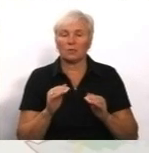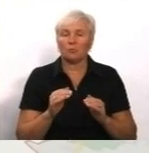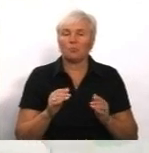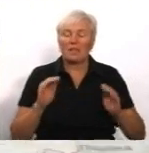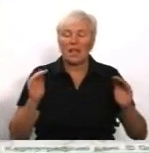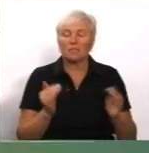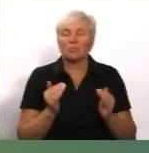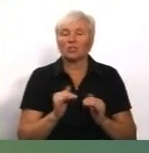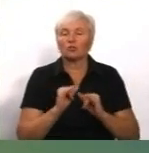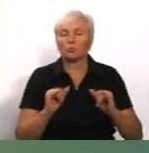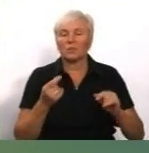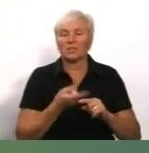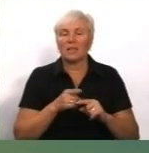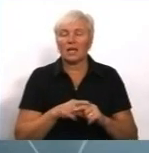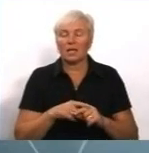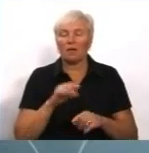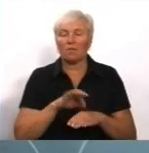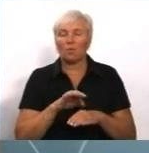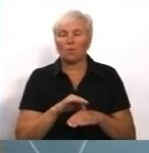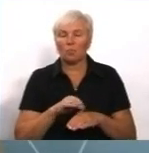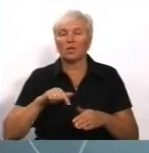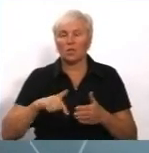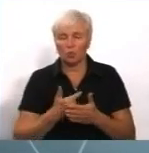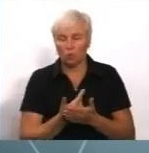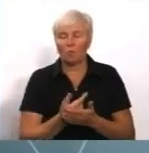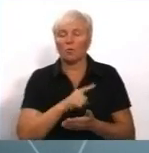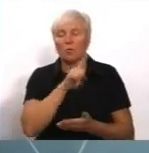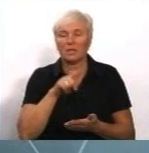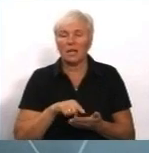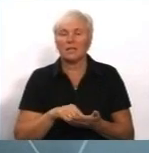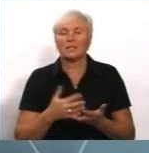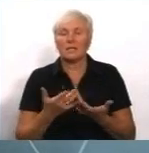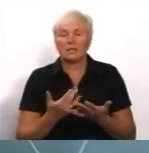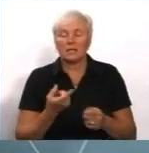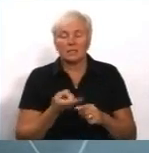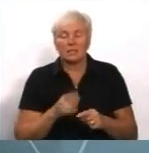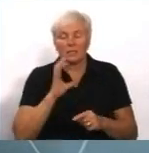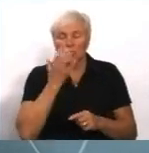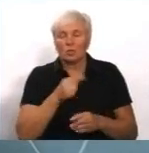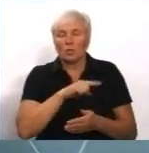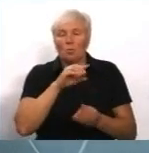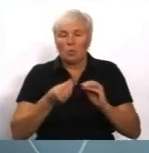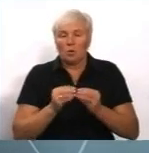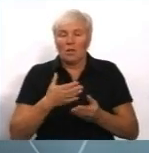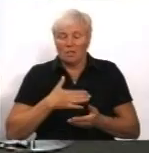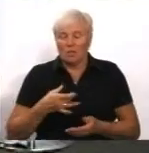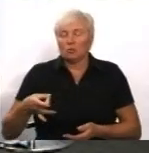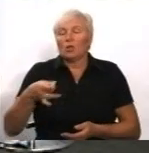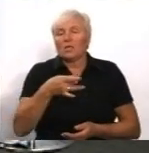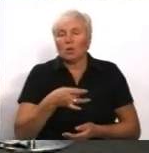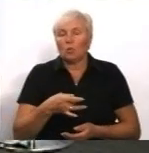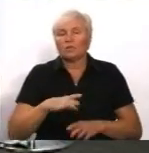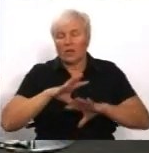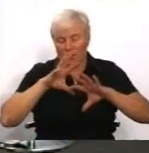цієї хвороби в регіоні? І знову ж таки питання, наскільки це є серйозною проблемою для нашого регіону на загальнодержавному